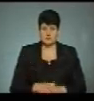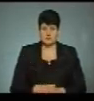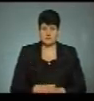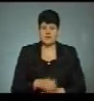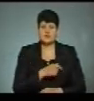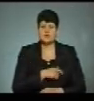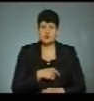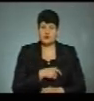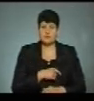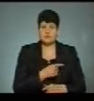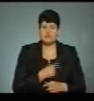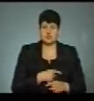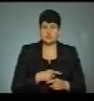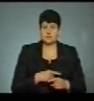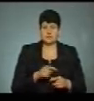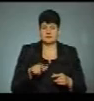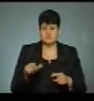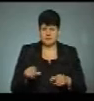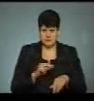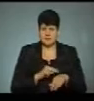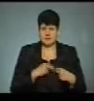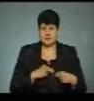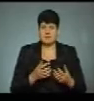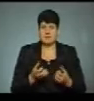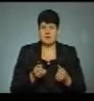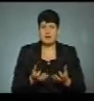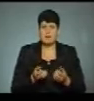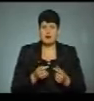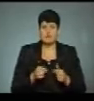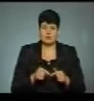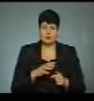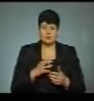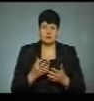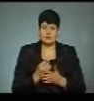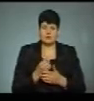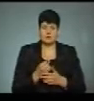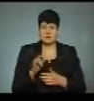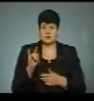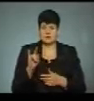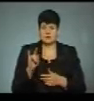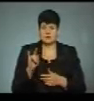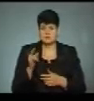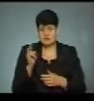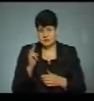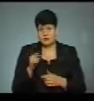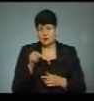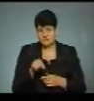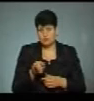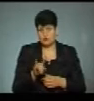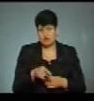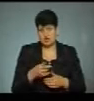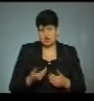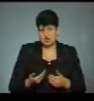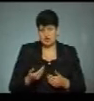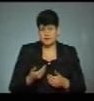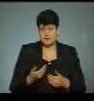Черговий медичний персонал, який працював в відділі приймальному, було виявлено немовля в цьому вікні життя залишене.